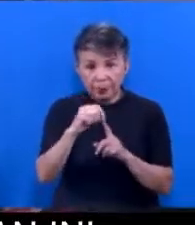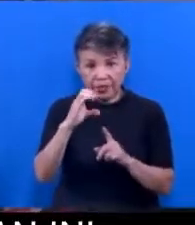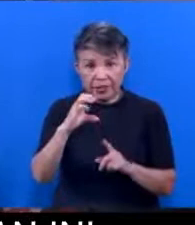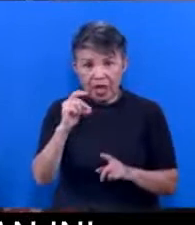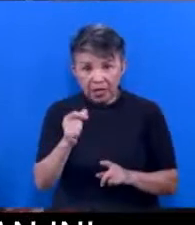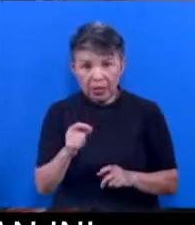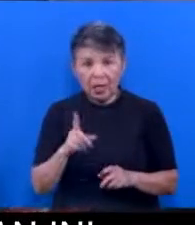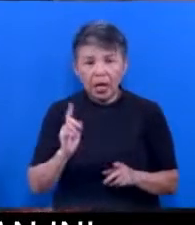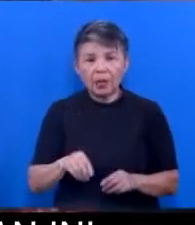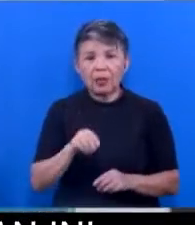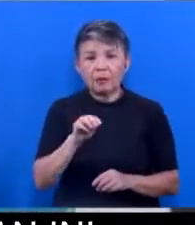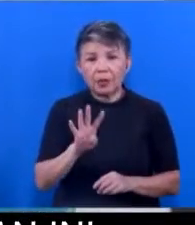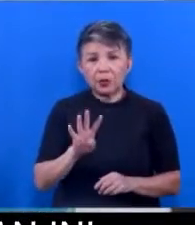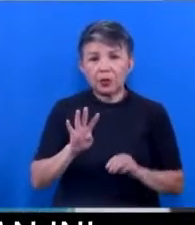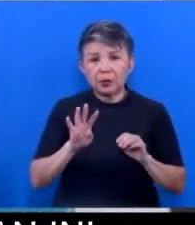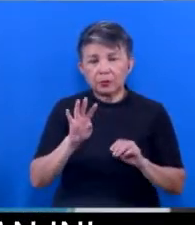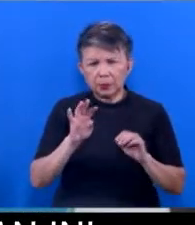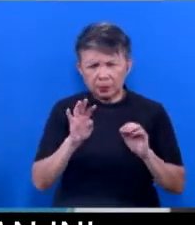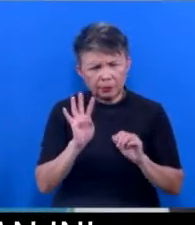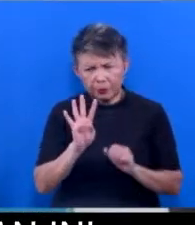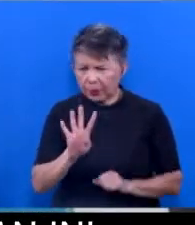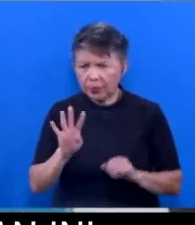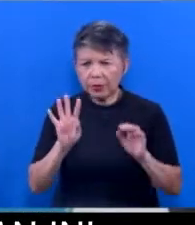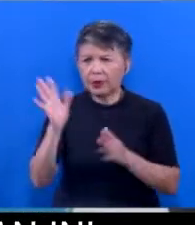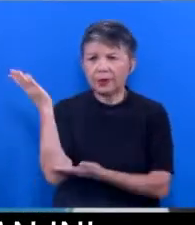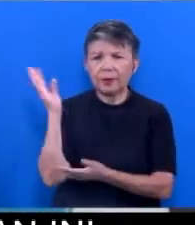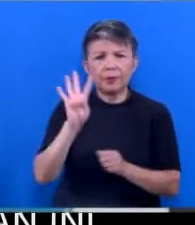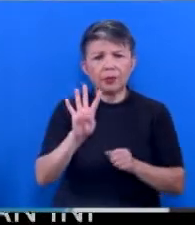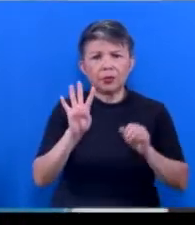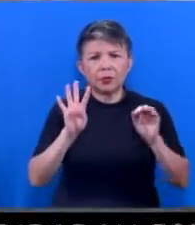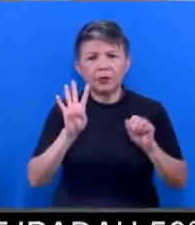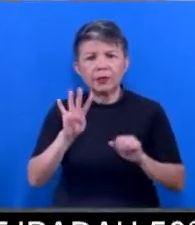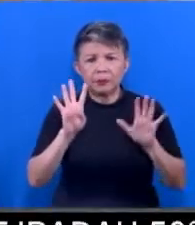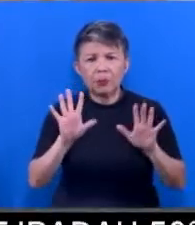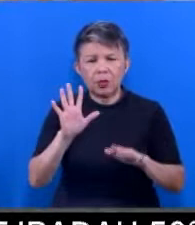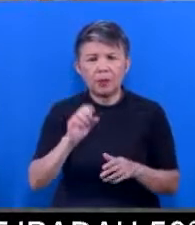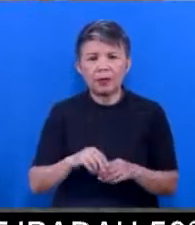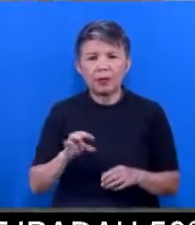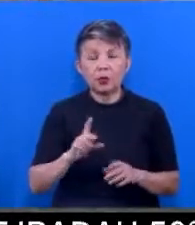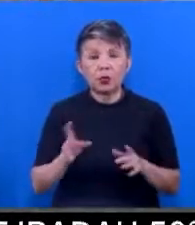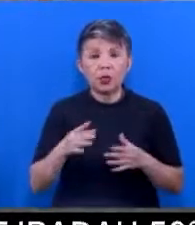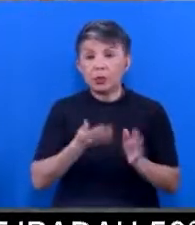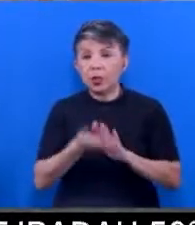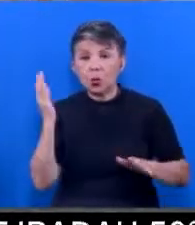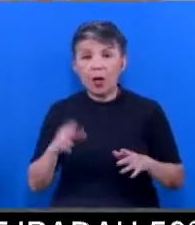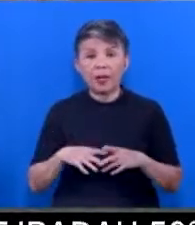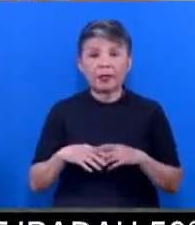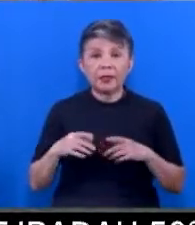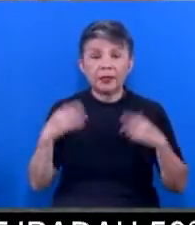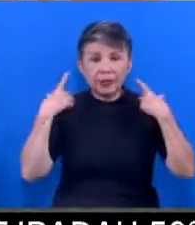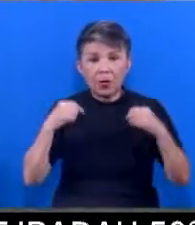menjadi Rp495.000 untuk Pulau Jawa dan Bali. Untuk non-Jawa dan Bali, tarif PCR